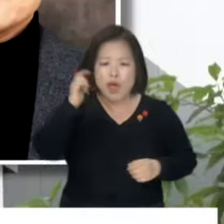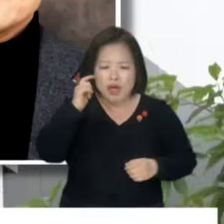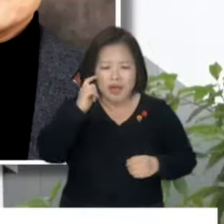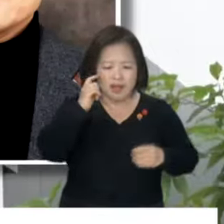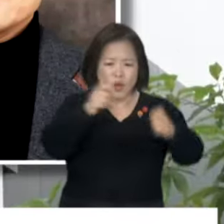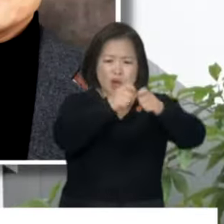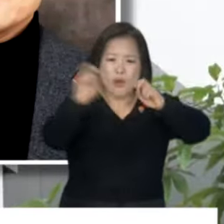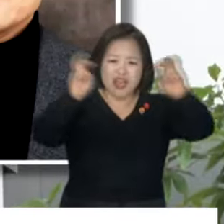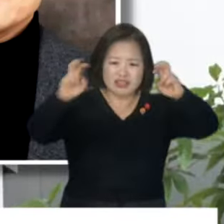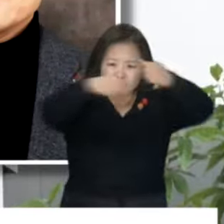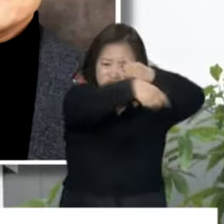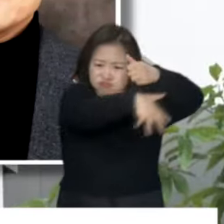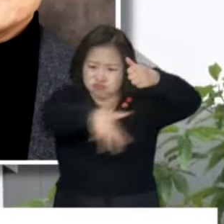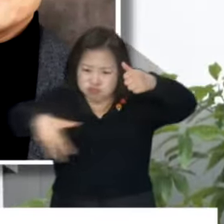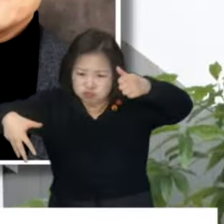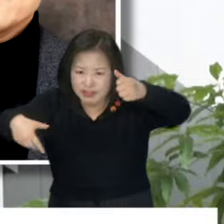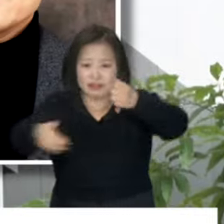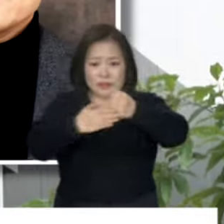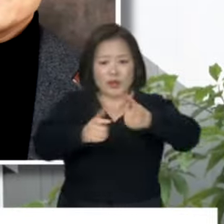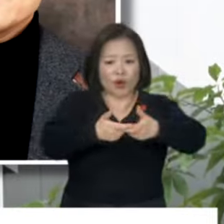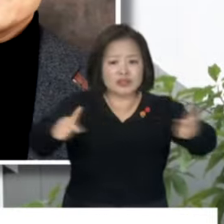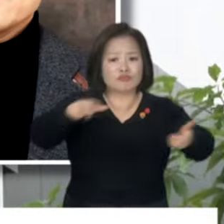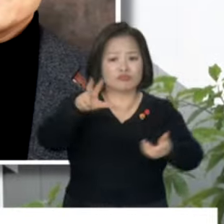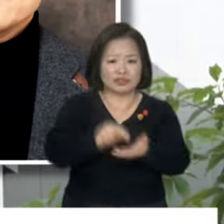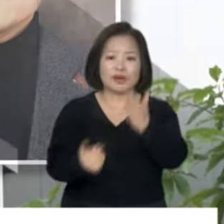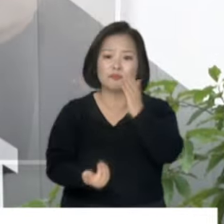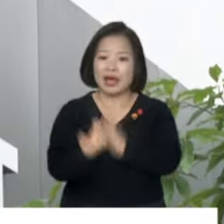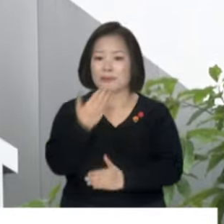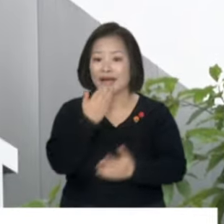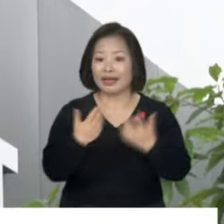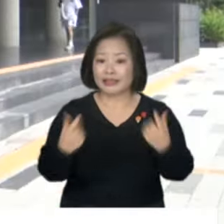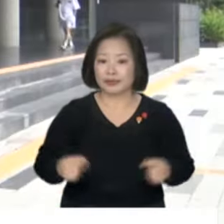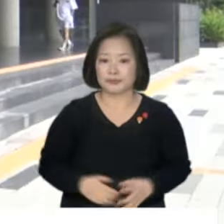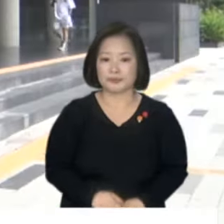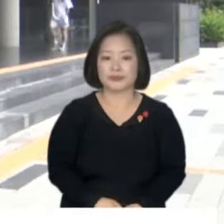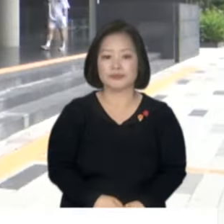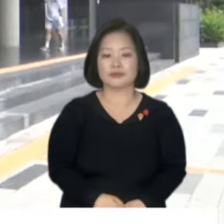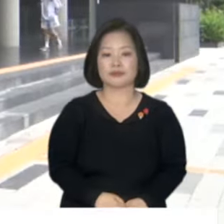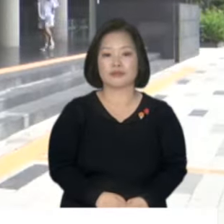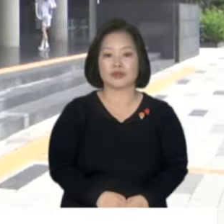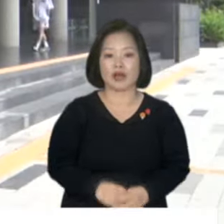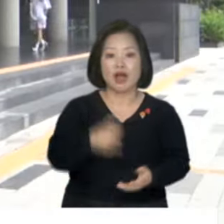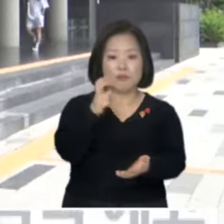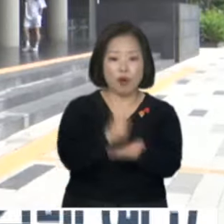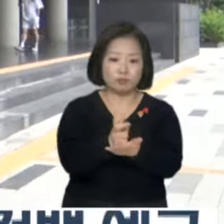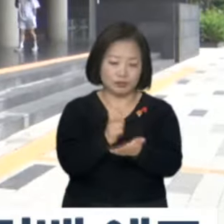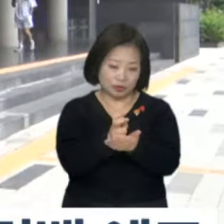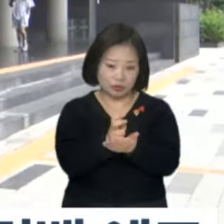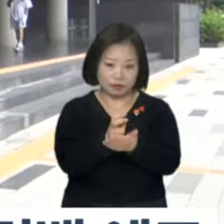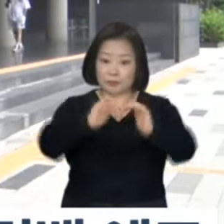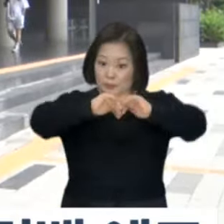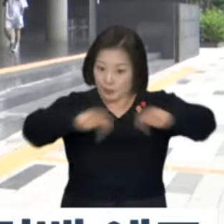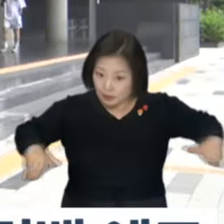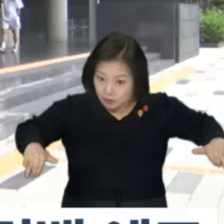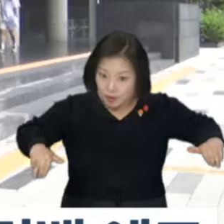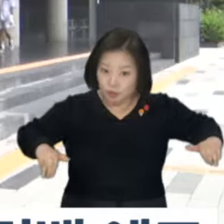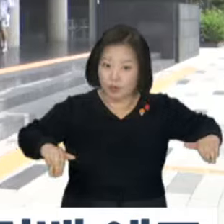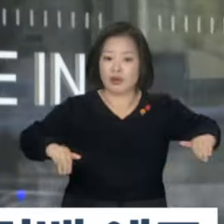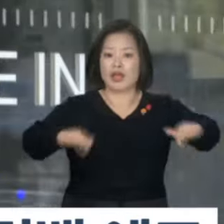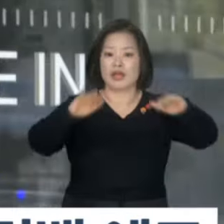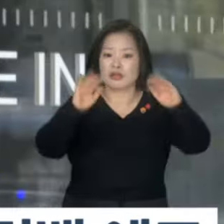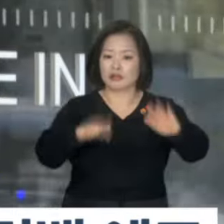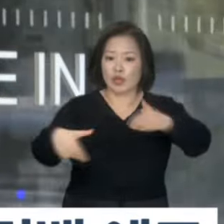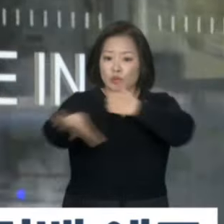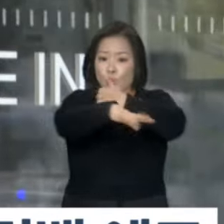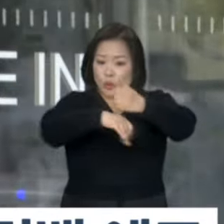없다고 것 또 멀티레이블 제 한 특일 수 있는 같습니다 법적 다툼과 별개로 멀티레이블 운영의